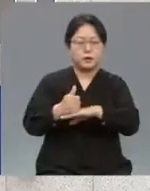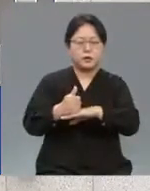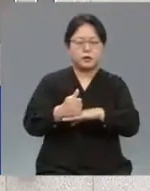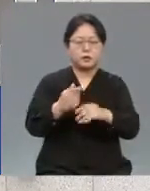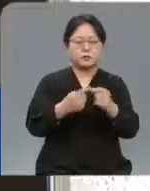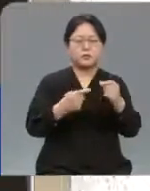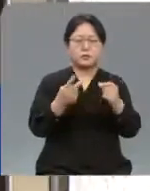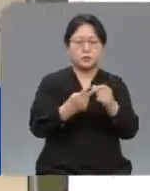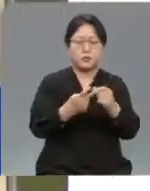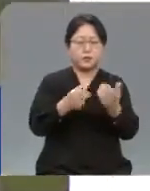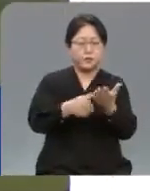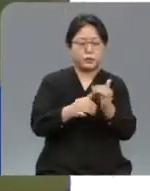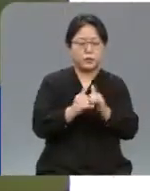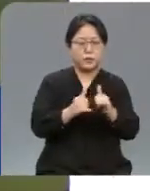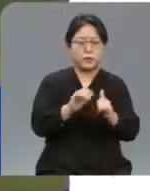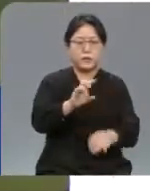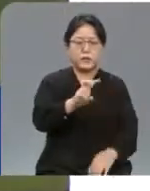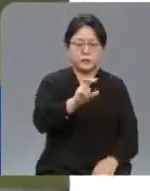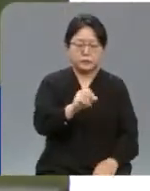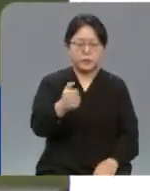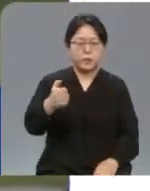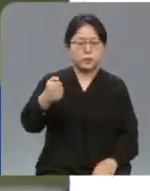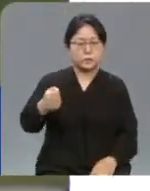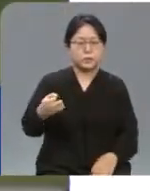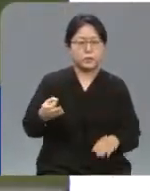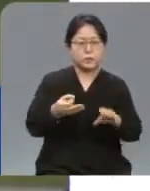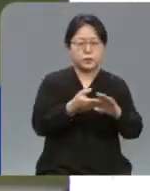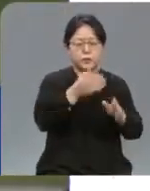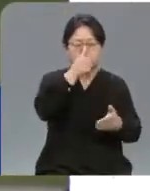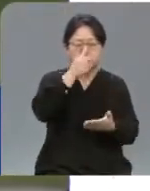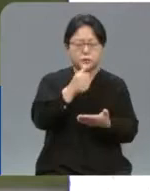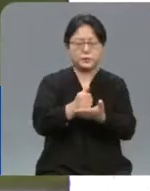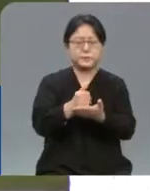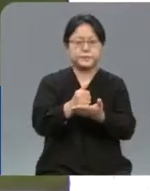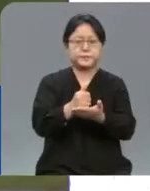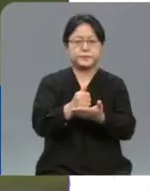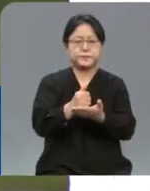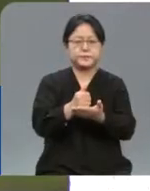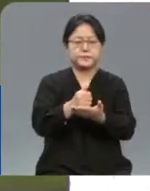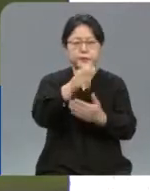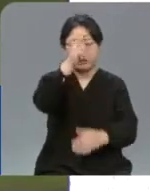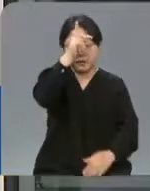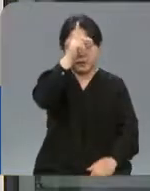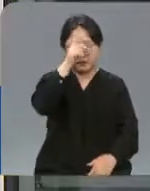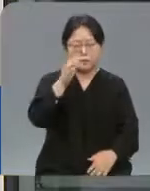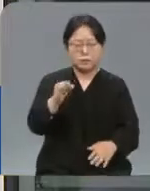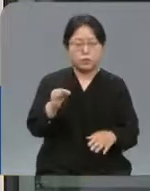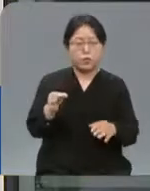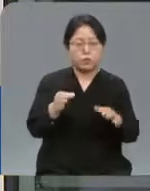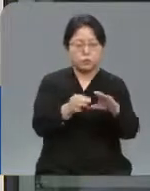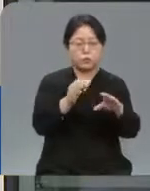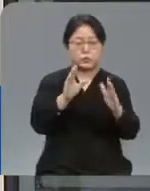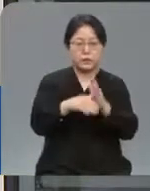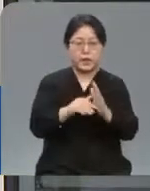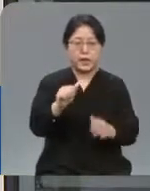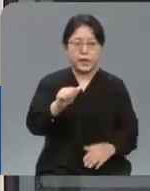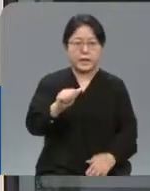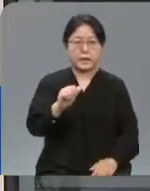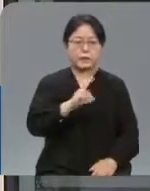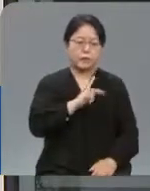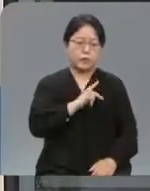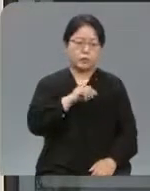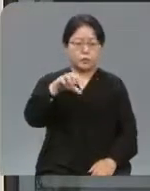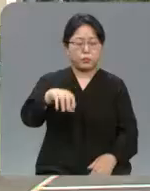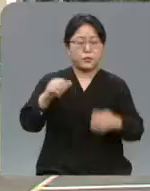유권자 b 씨에게 각각 20만 원과 50만 원을 증 혐의를 받고 있습니다 경찰은 돈이 오간 당시 a 의원도 현장에